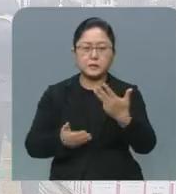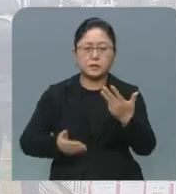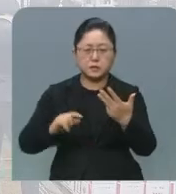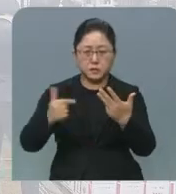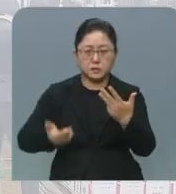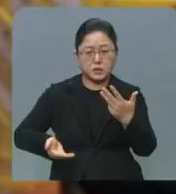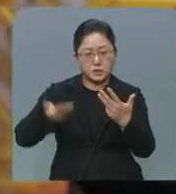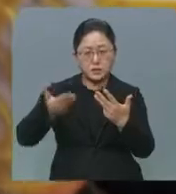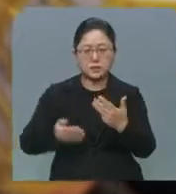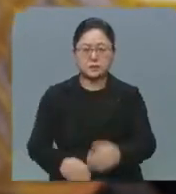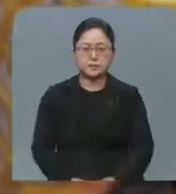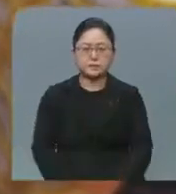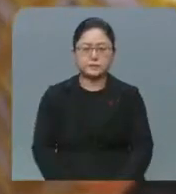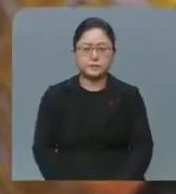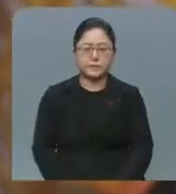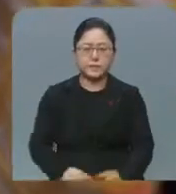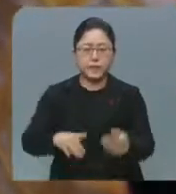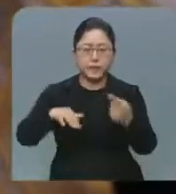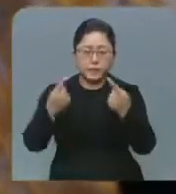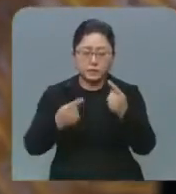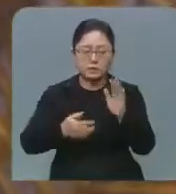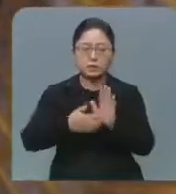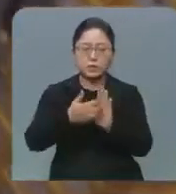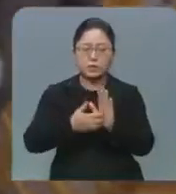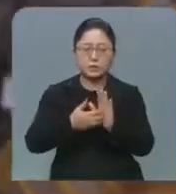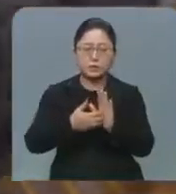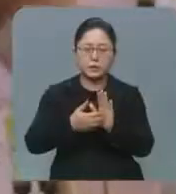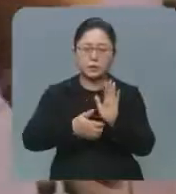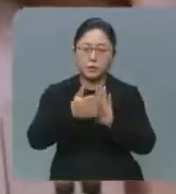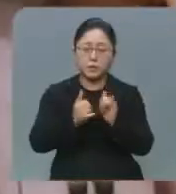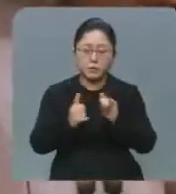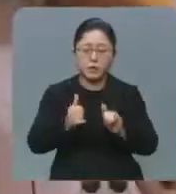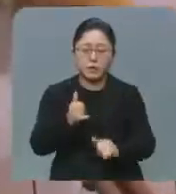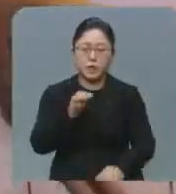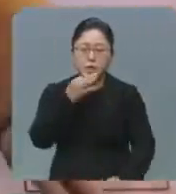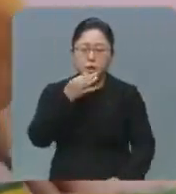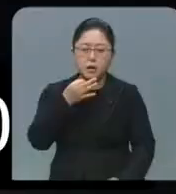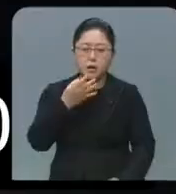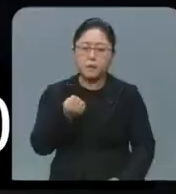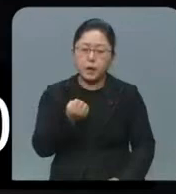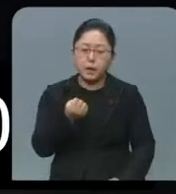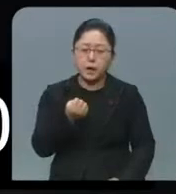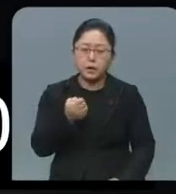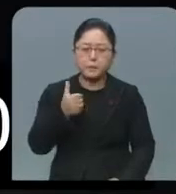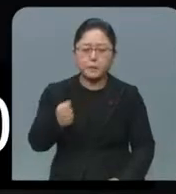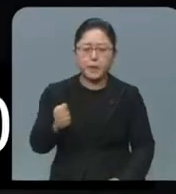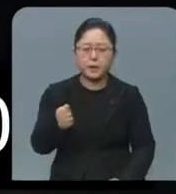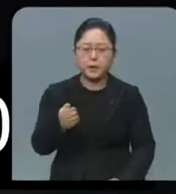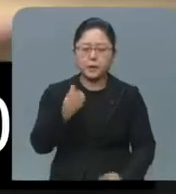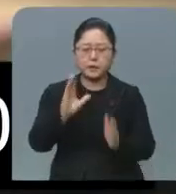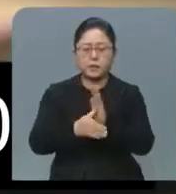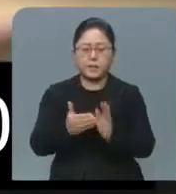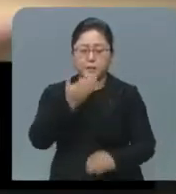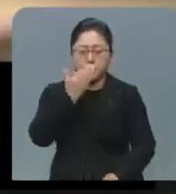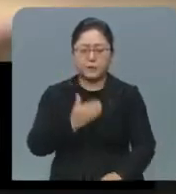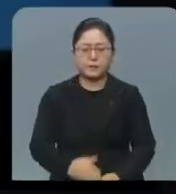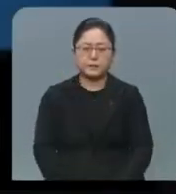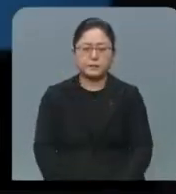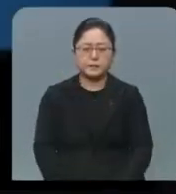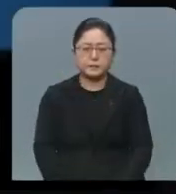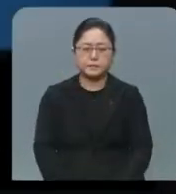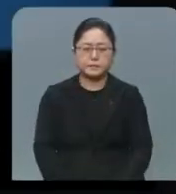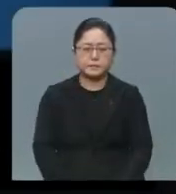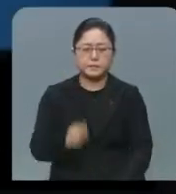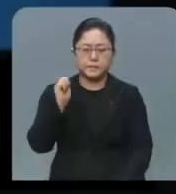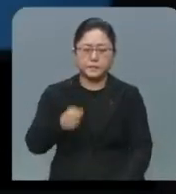넘었습니다. 1초 경매는 경매사가 호가를 부르자마자 낙찰 버튼을 눌러야 가능한 일입니다.